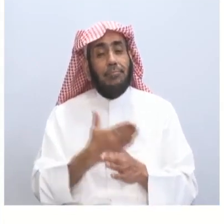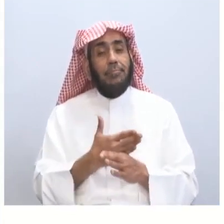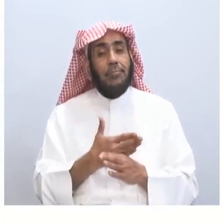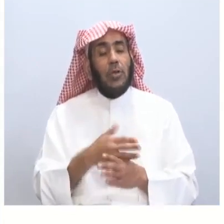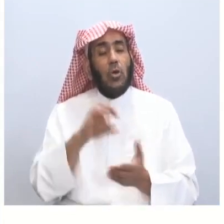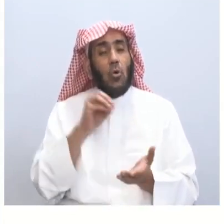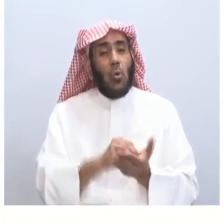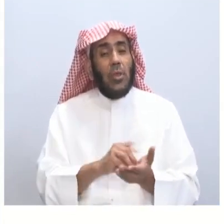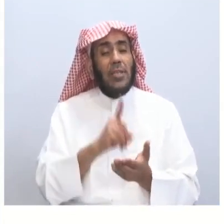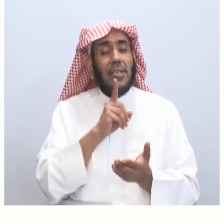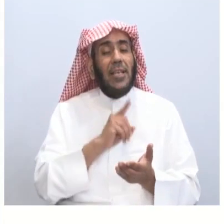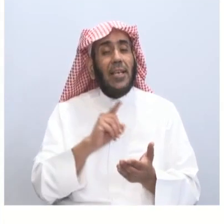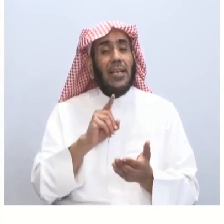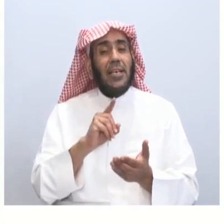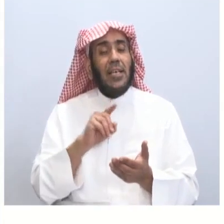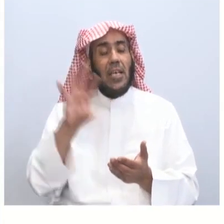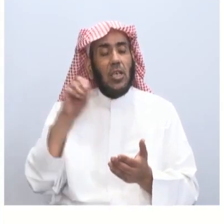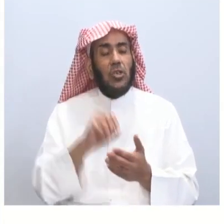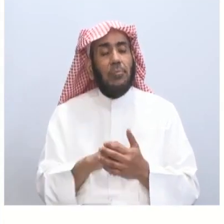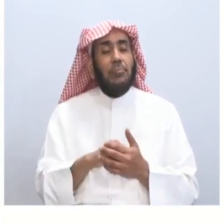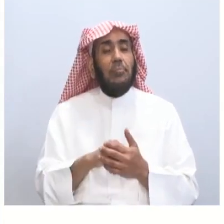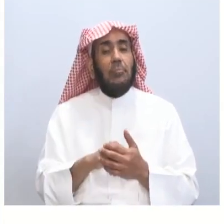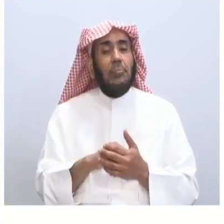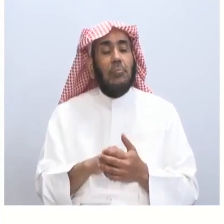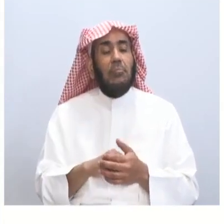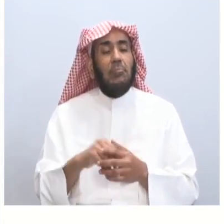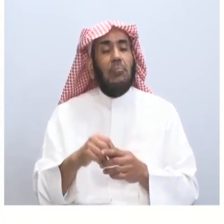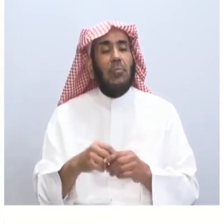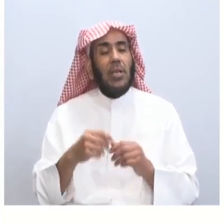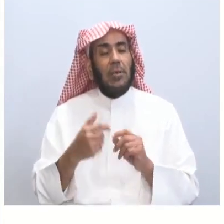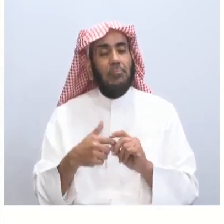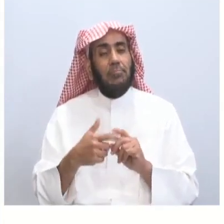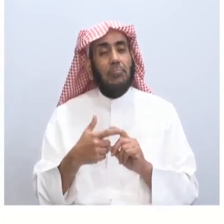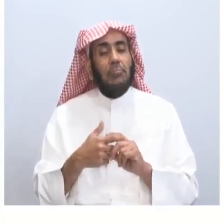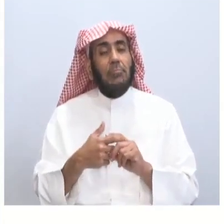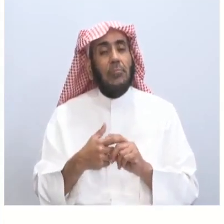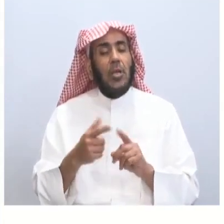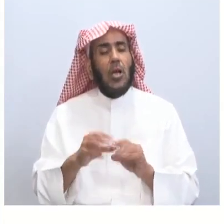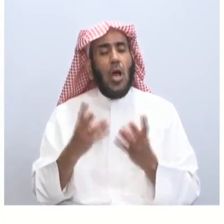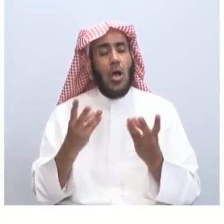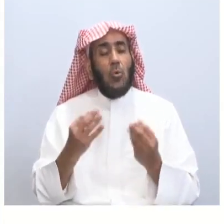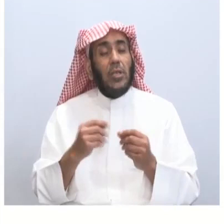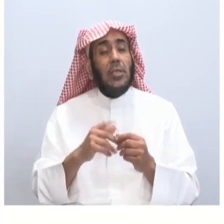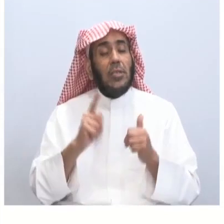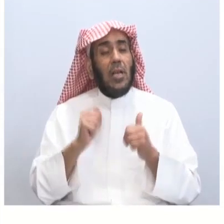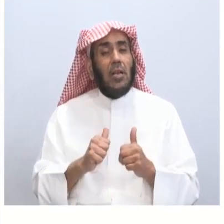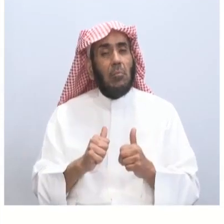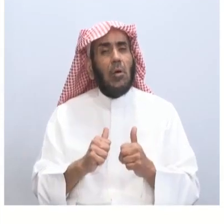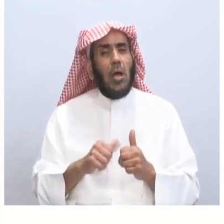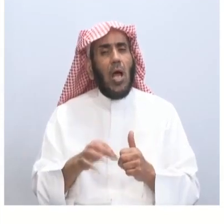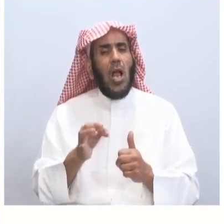وضع التاريخ الهجري اثنين ان يعدد الطالب